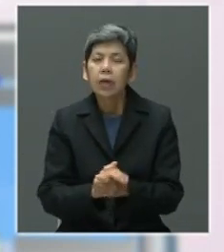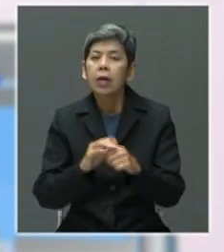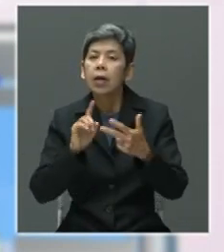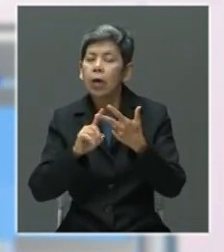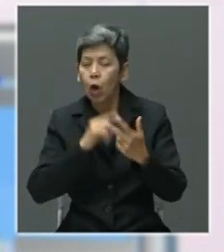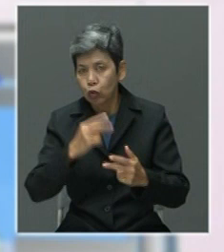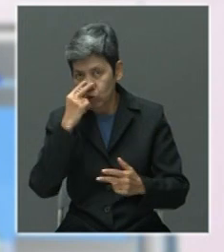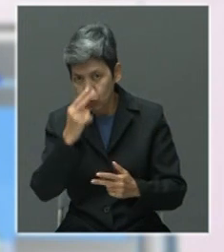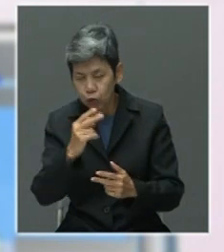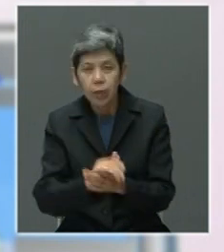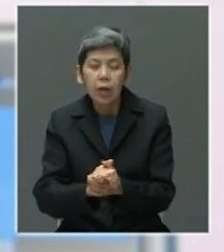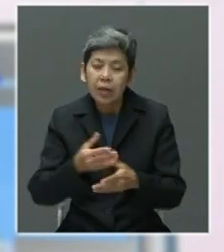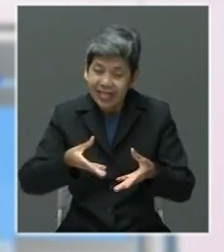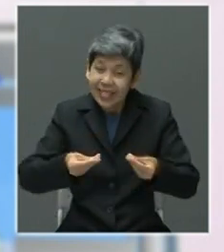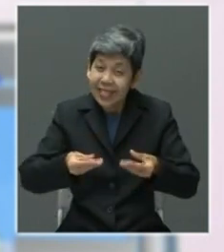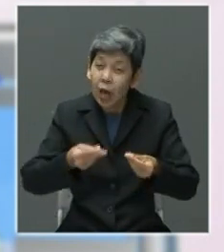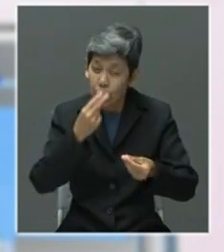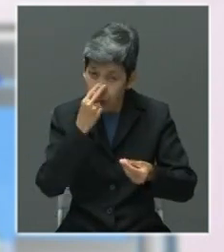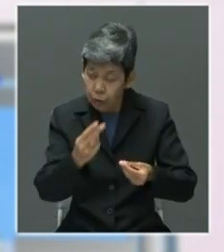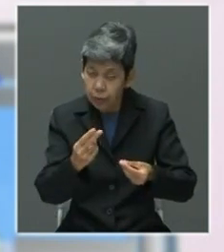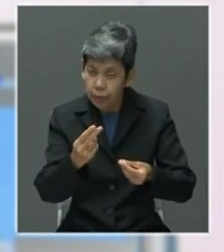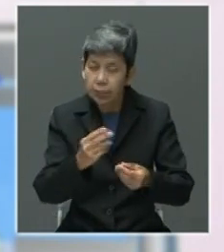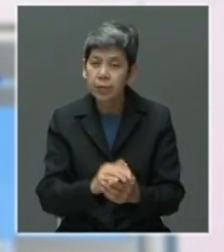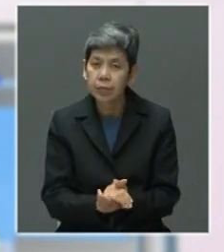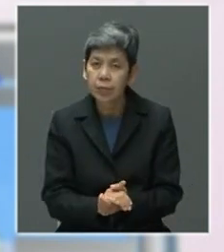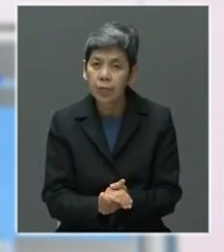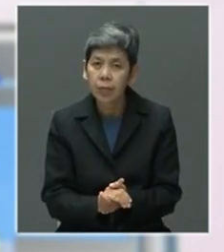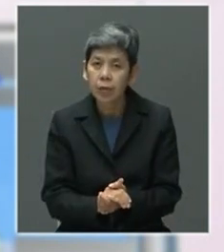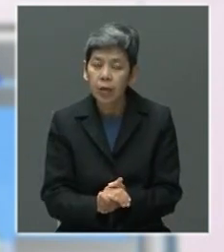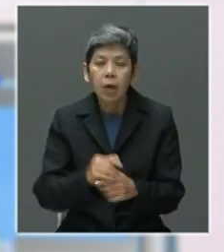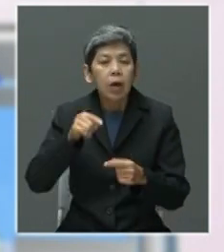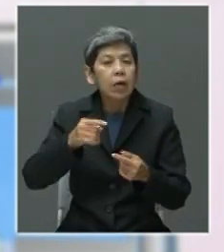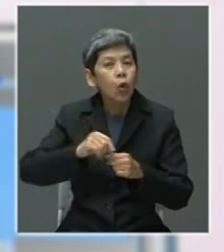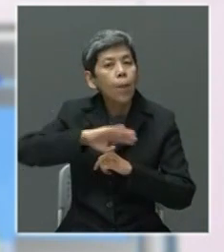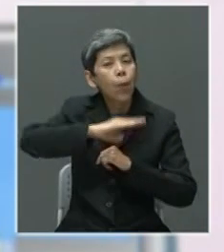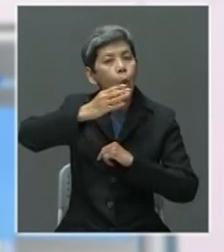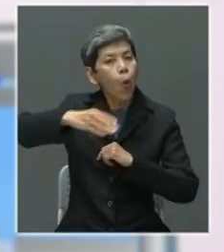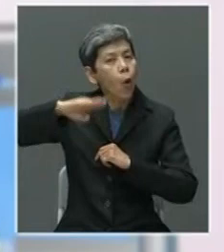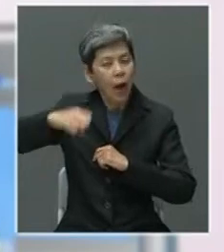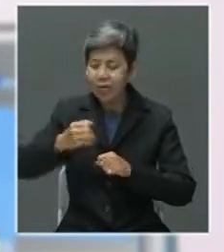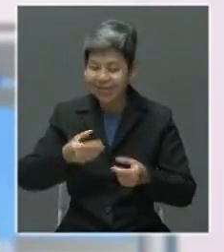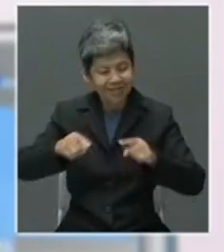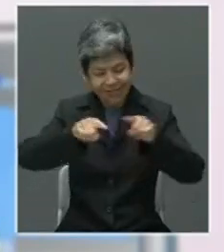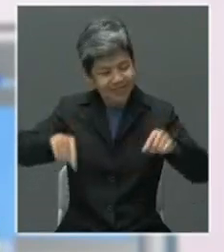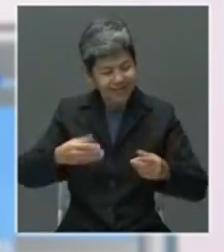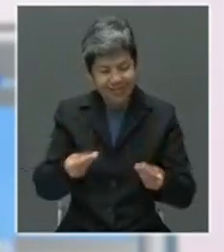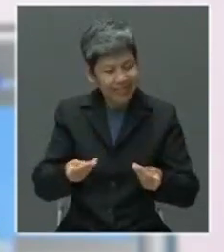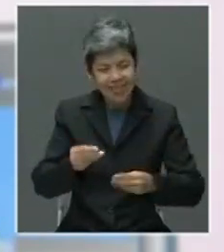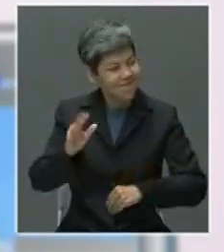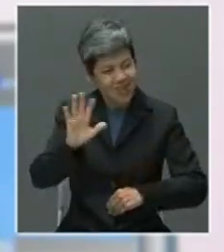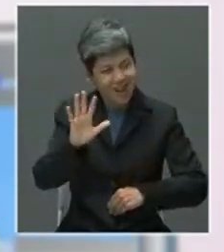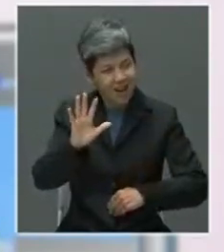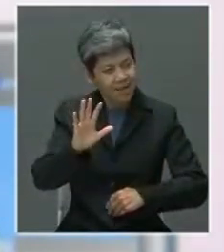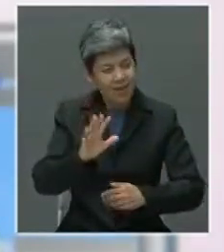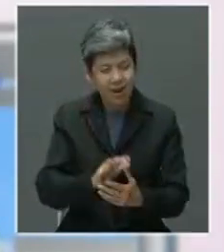นเป็นสองที่เขาที่ภูเขาเห็นไห ม ที่เขาที่ภูเขาเนี่ยเสนอไม่ได้นะครับนะ